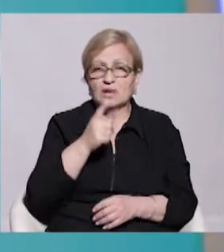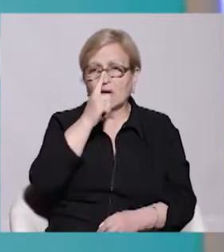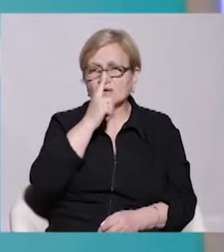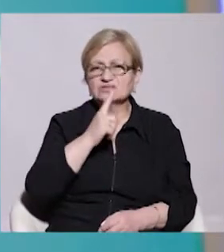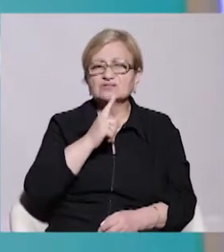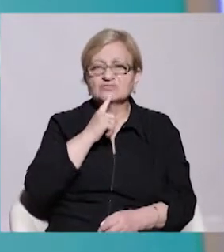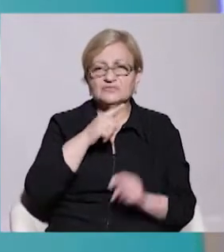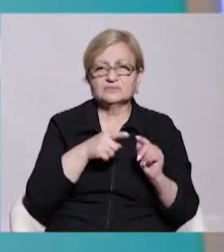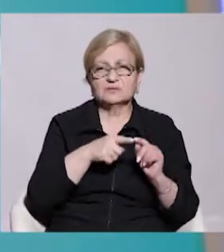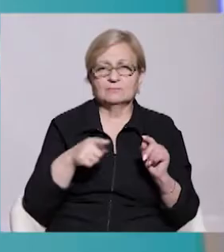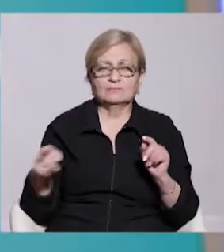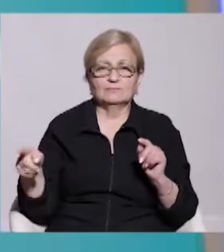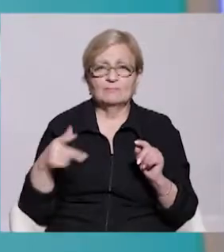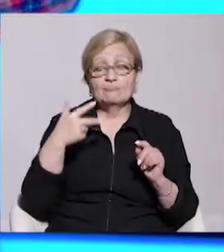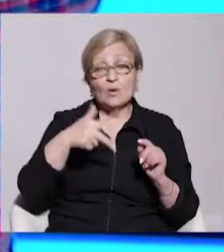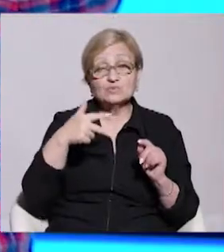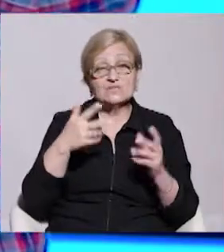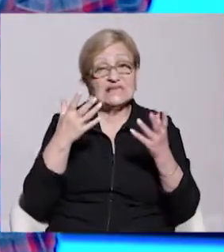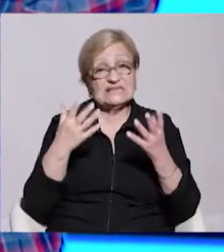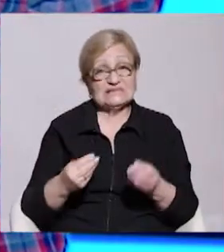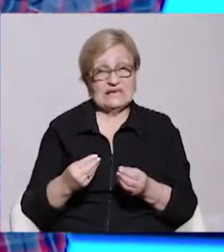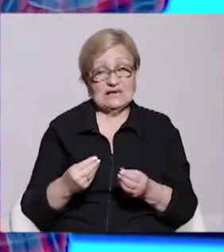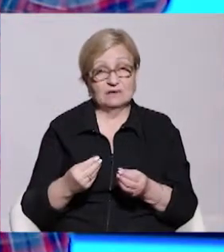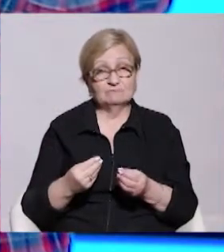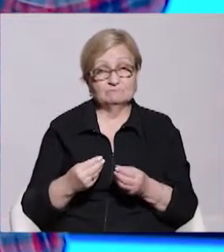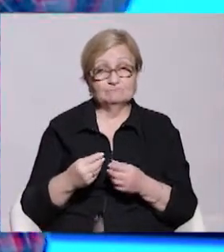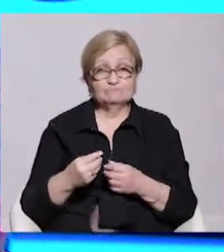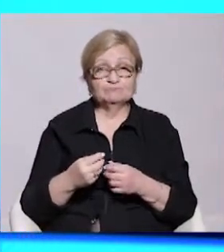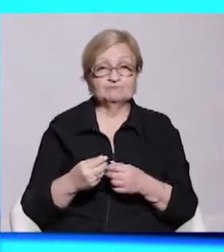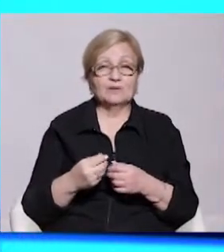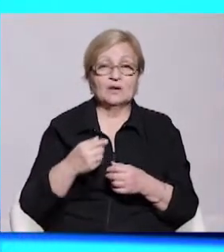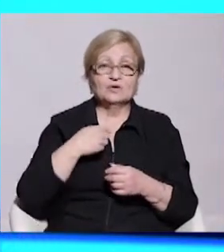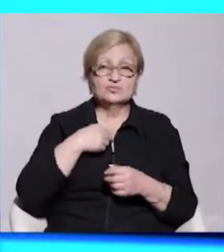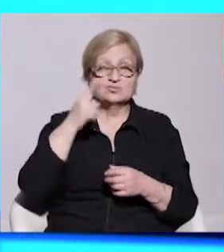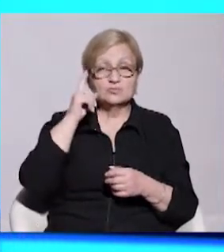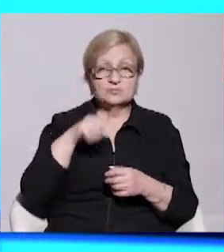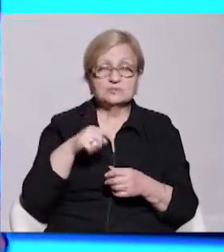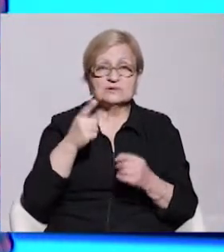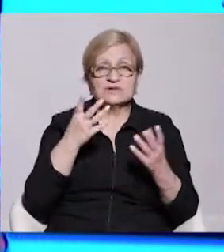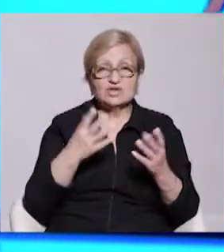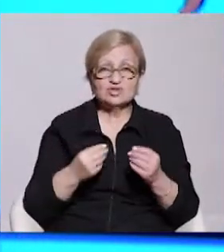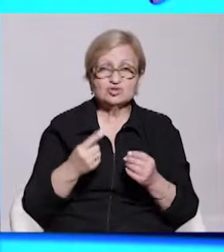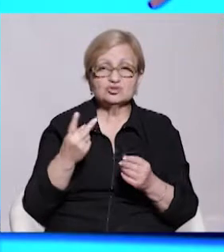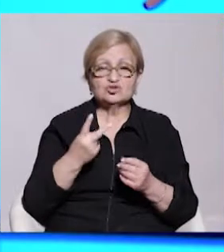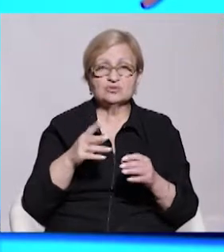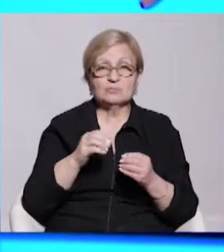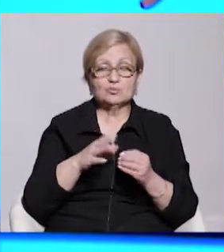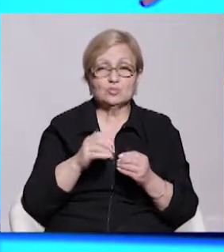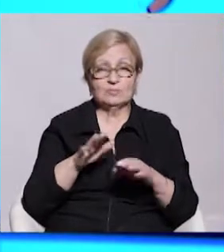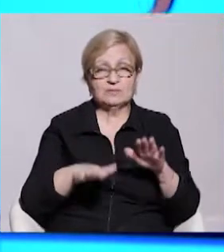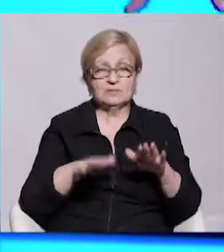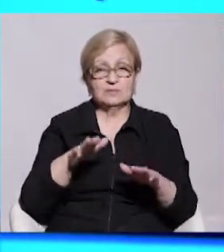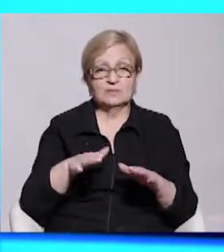თვის განმავლობაში? ნუ ავიღოთ თვე, სადაც 30 დღე არის თქვა. ჩვენ ხო ვიცით, რომ დღეში მას 15 კილოგრამი სჭირდება